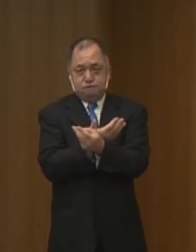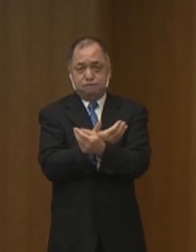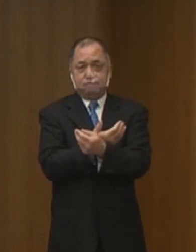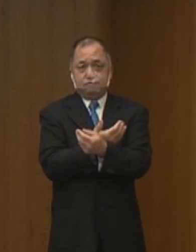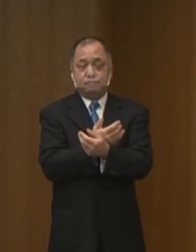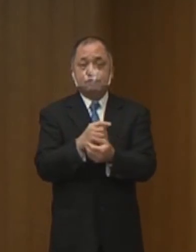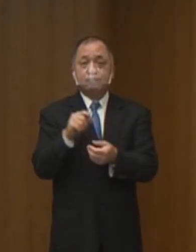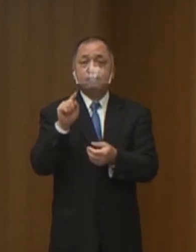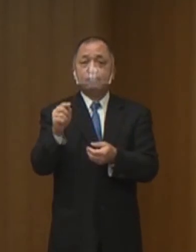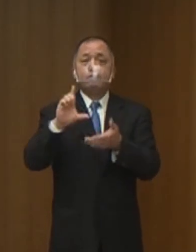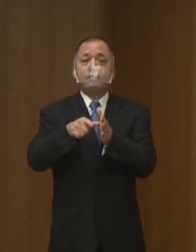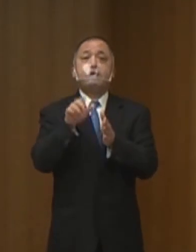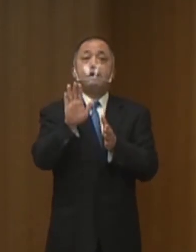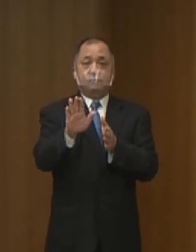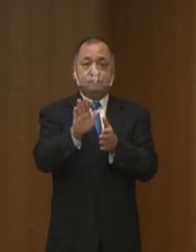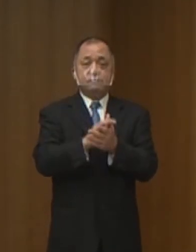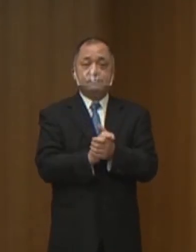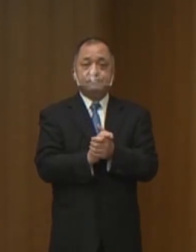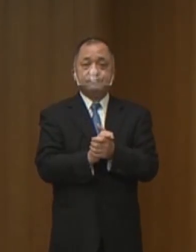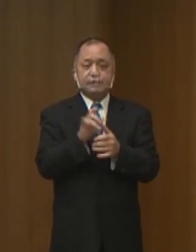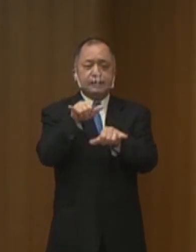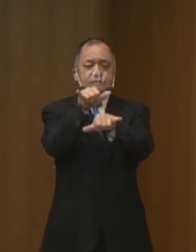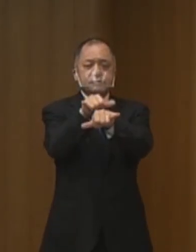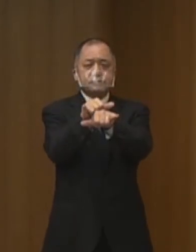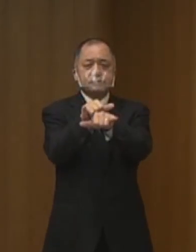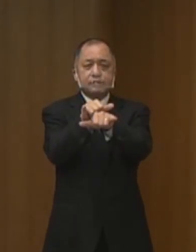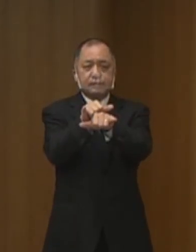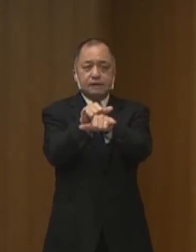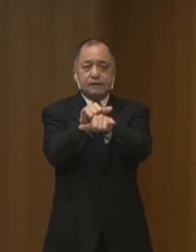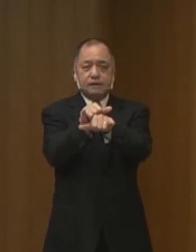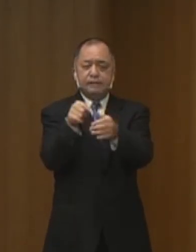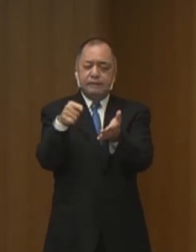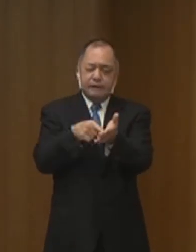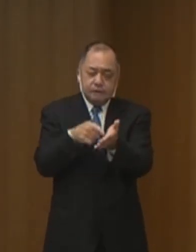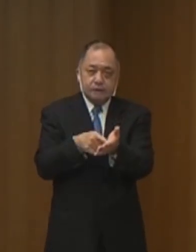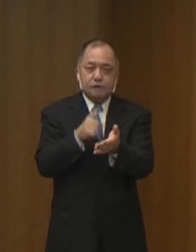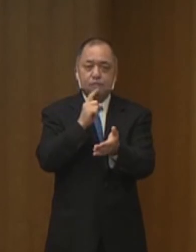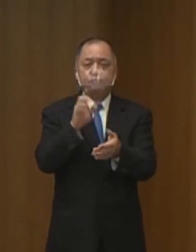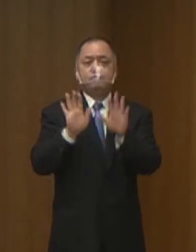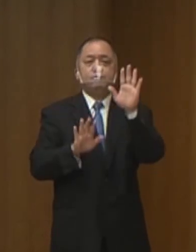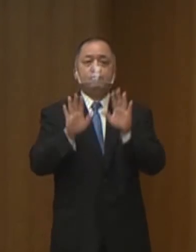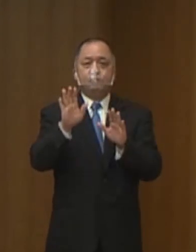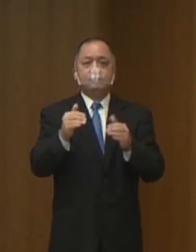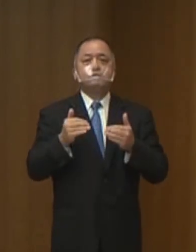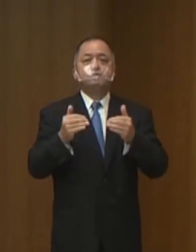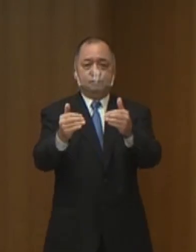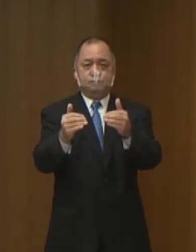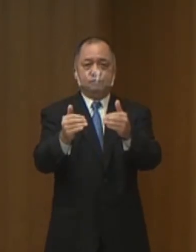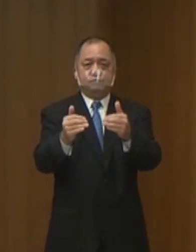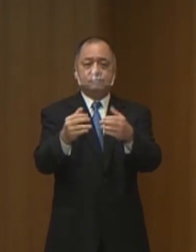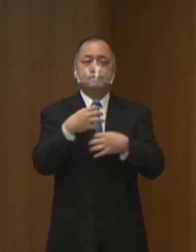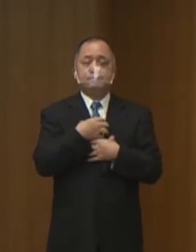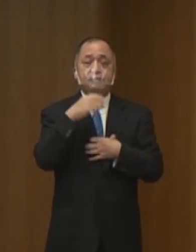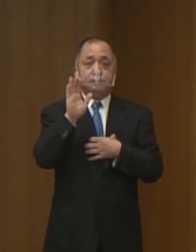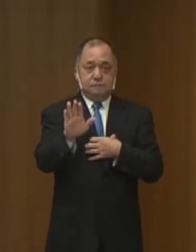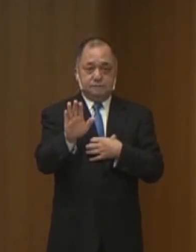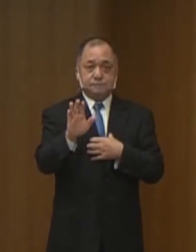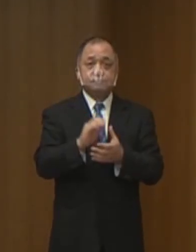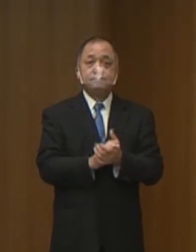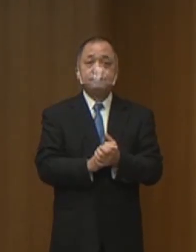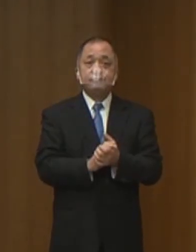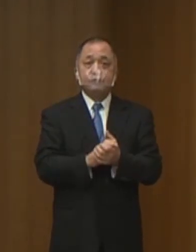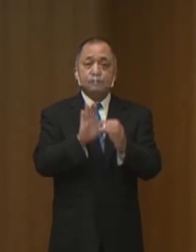ういう中でさらにその人材が不足をする、そういう状況に進んでいくということ、でさらにはそこで